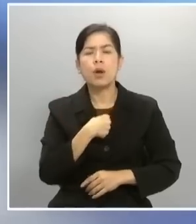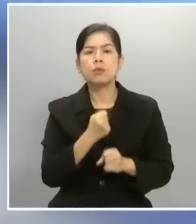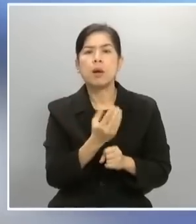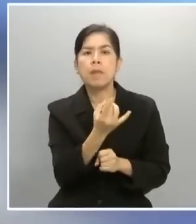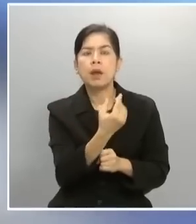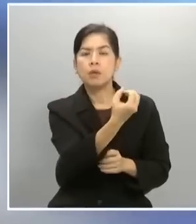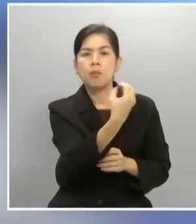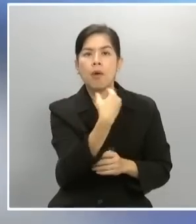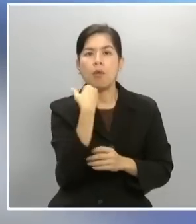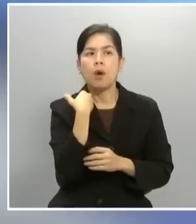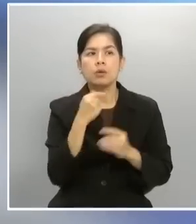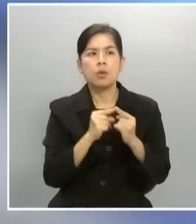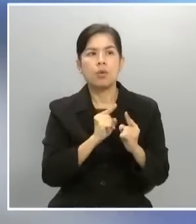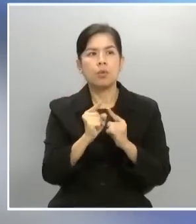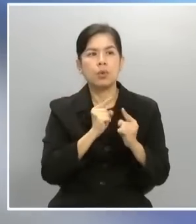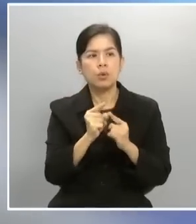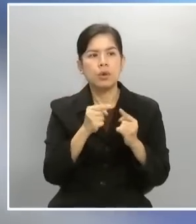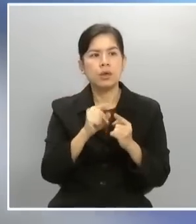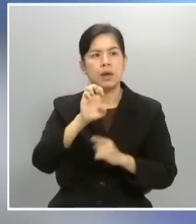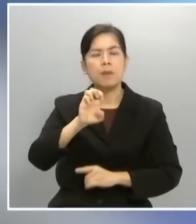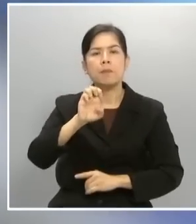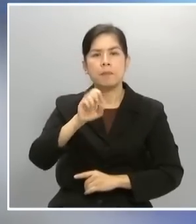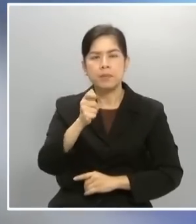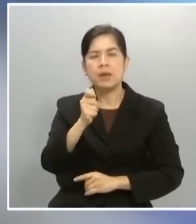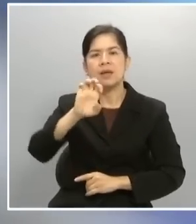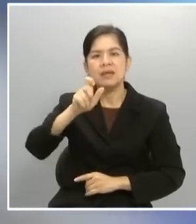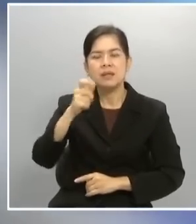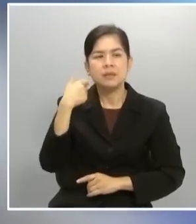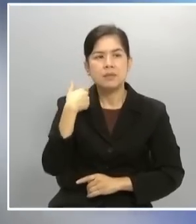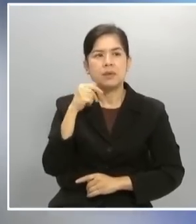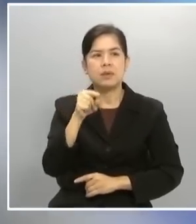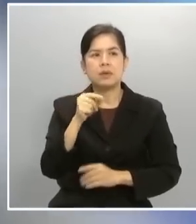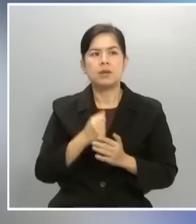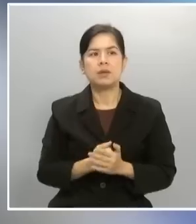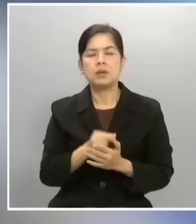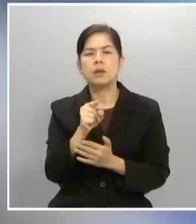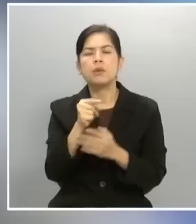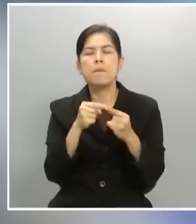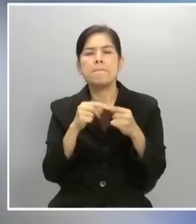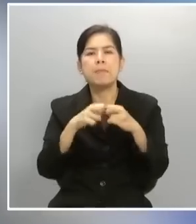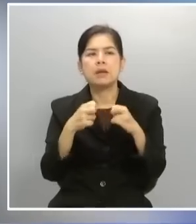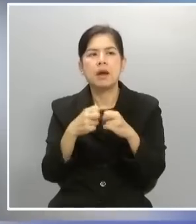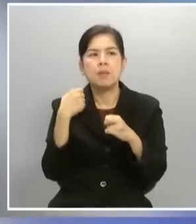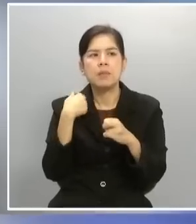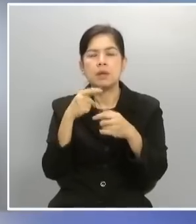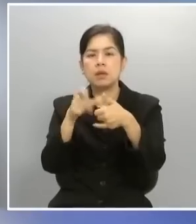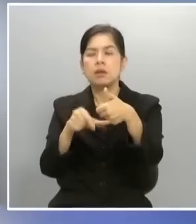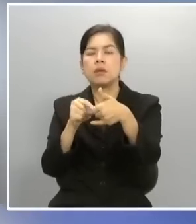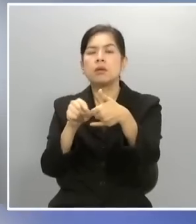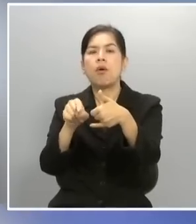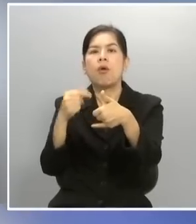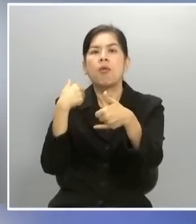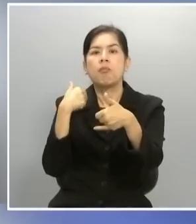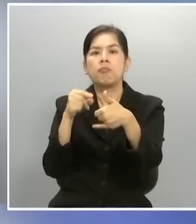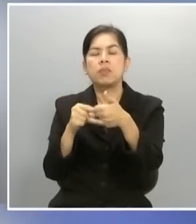กูคุยกับอีตัวปัญหาที่ใช่มึงที่ปกติไม่ใช่มึงที่ปกติกูจะทำ